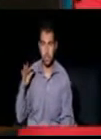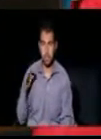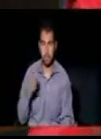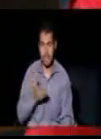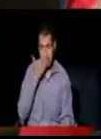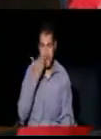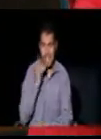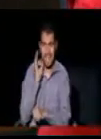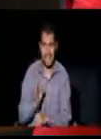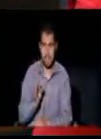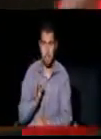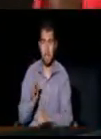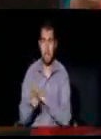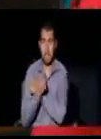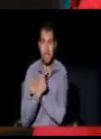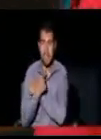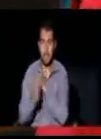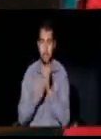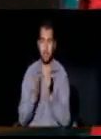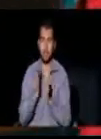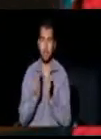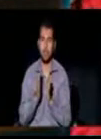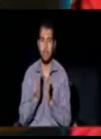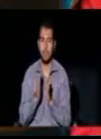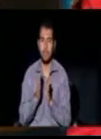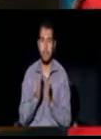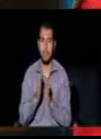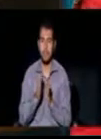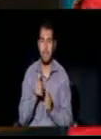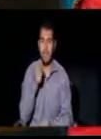حاجة خالص احنا هنروح لهم وهناخدكم وهنعلمكم.